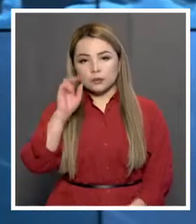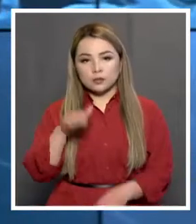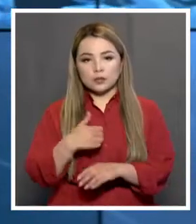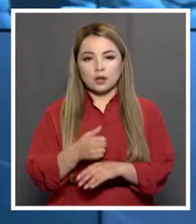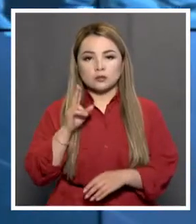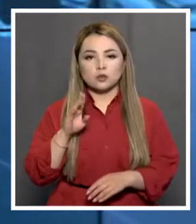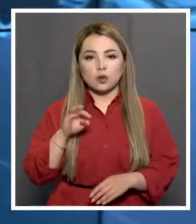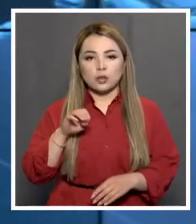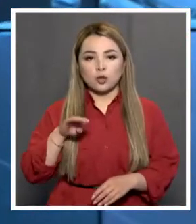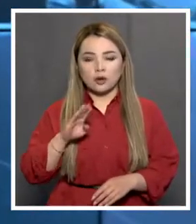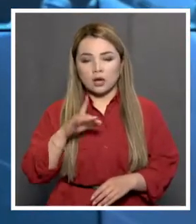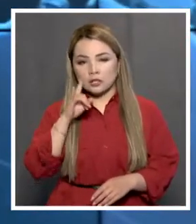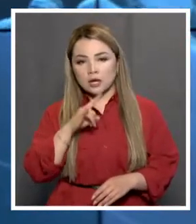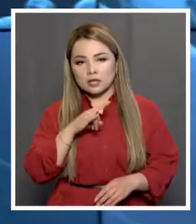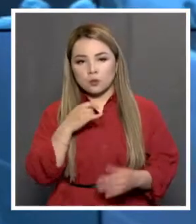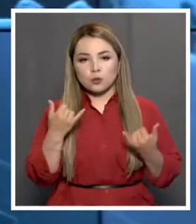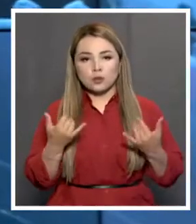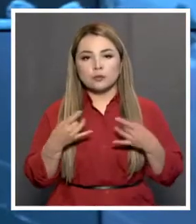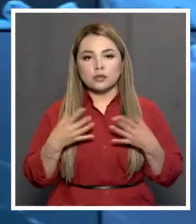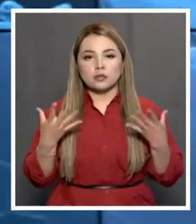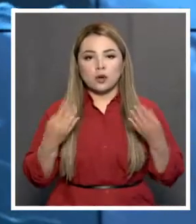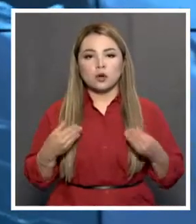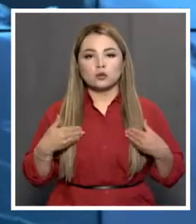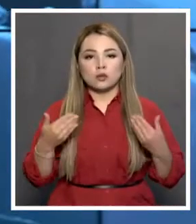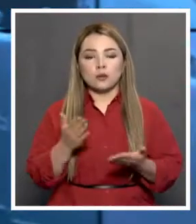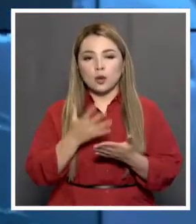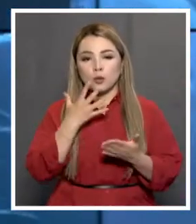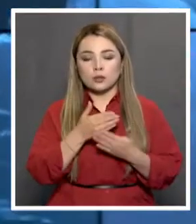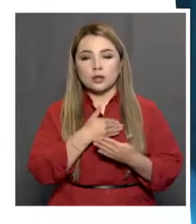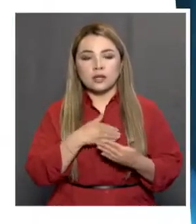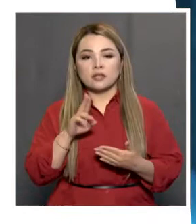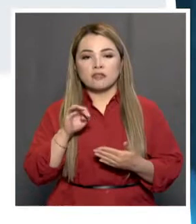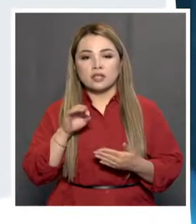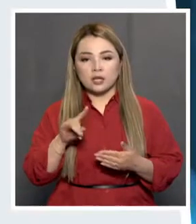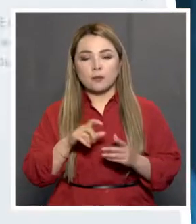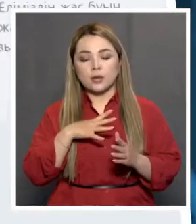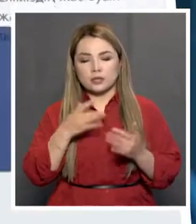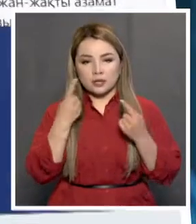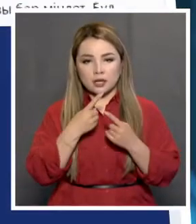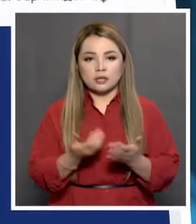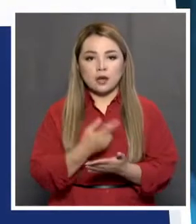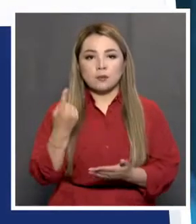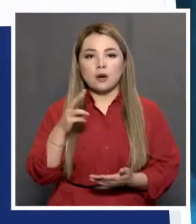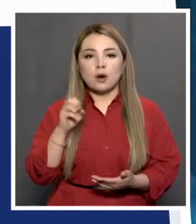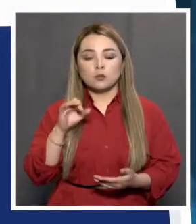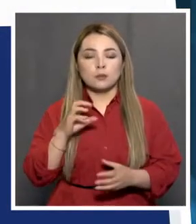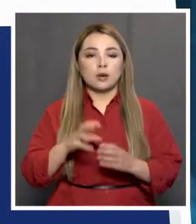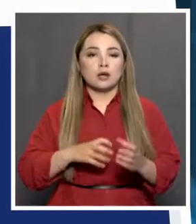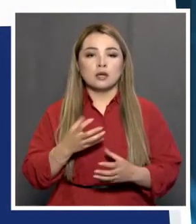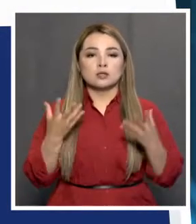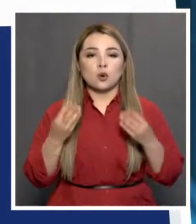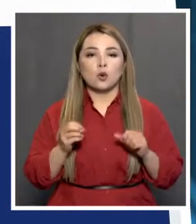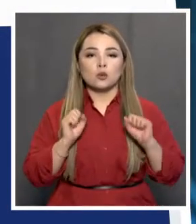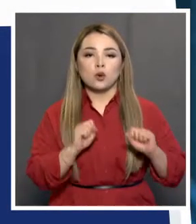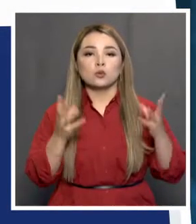басшысы Қасым-Жомарт Тоқаев қазақстандықтарды бүгінгі мерекемен құттықтады. Өзінің Твиттер парақшасында президент 1 маусым халықаралық балаларды қорғау